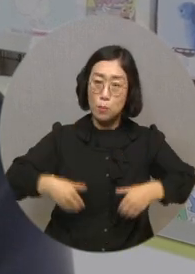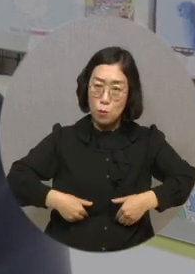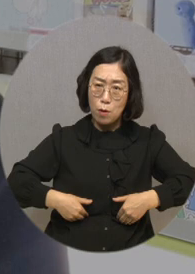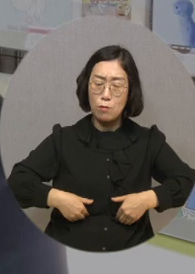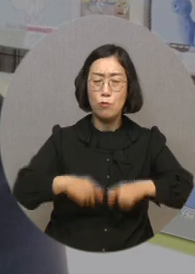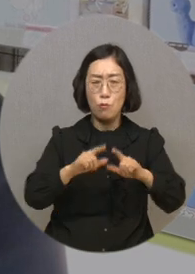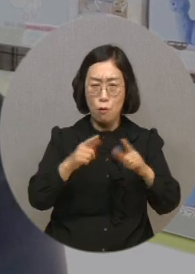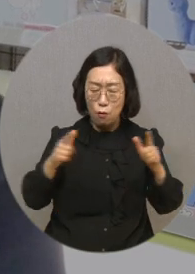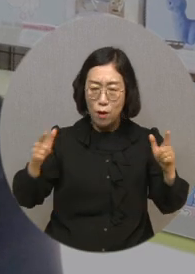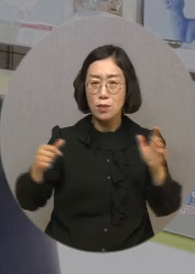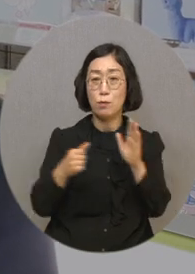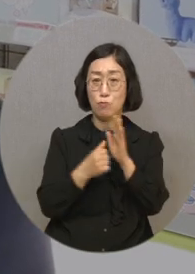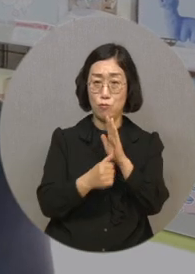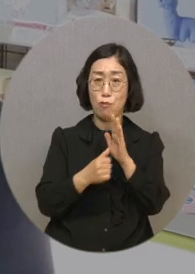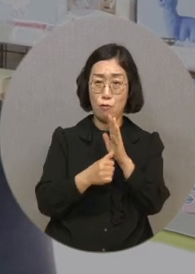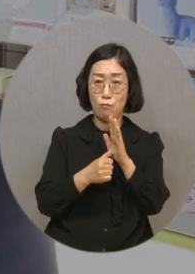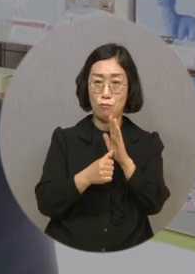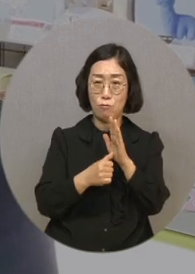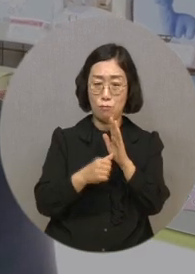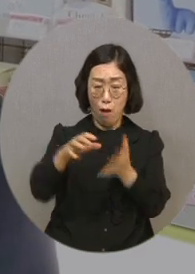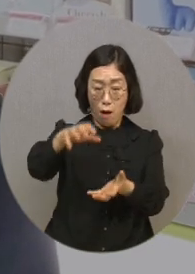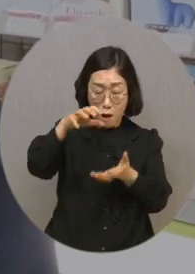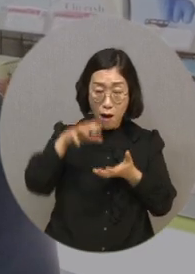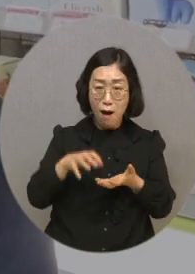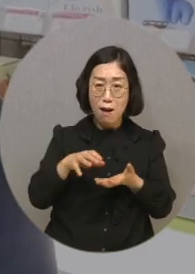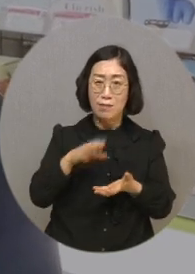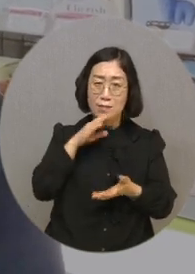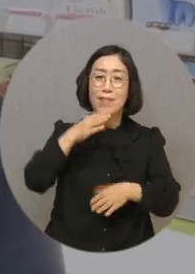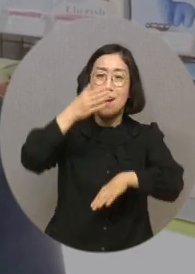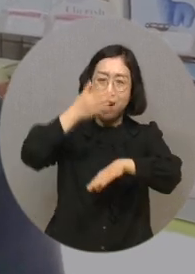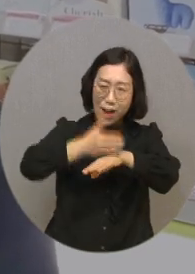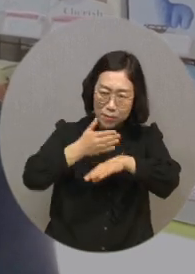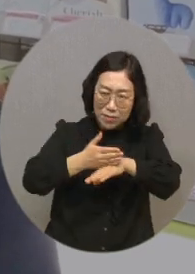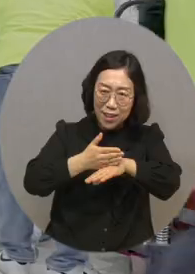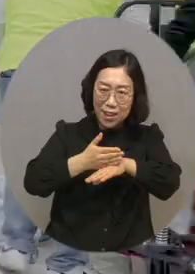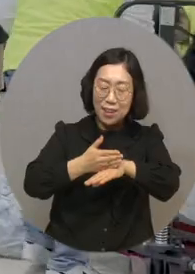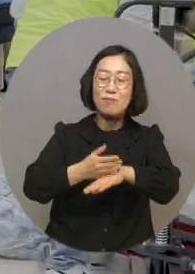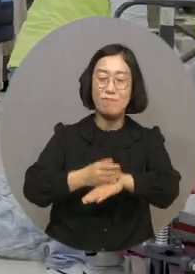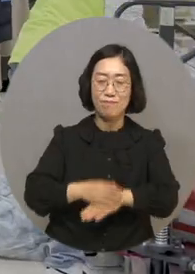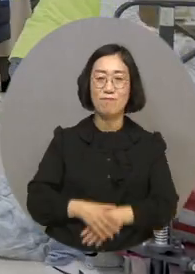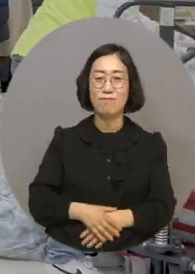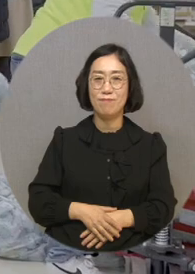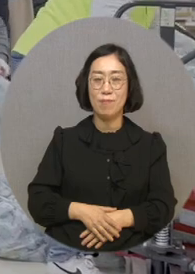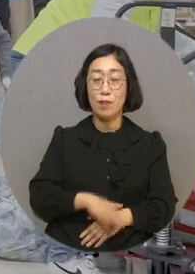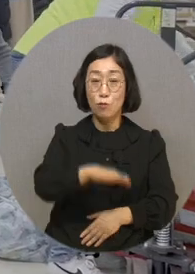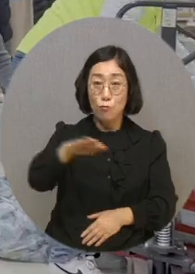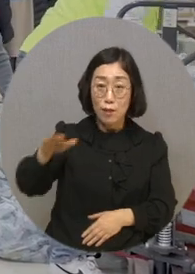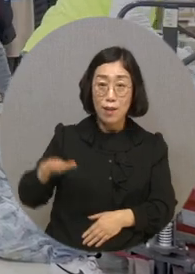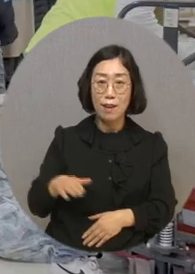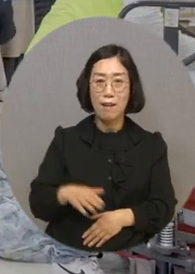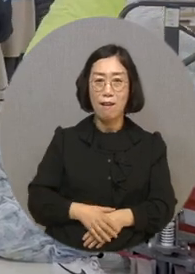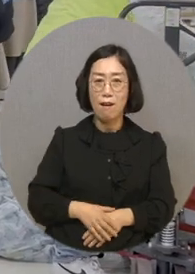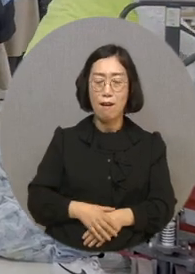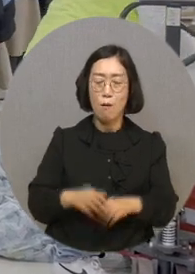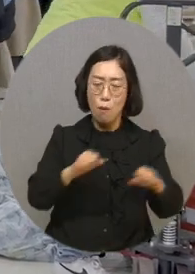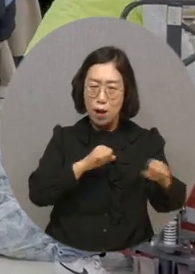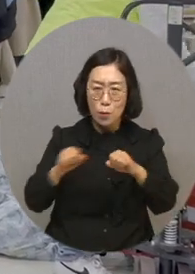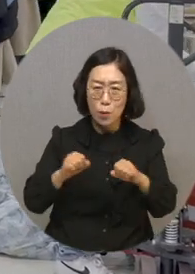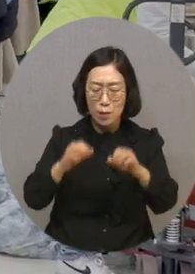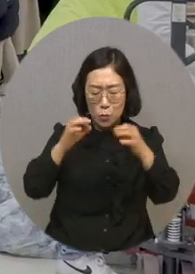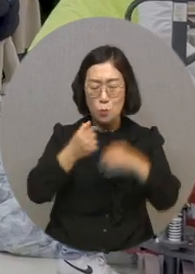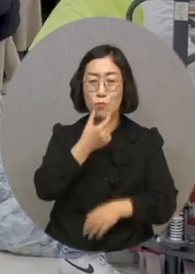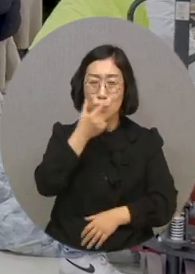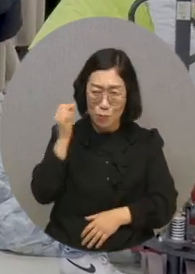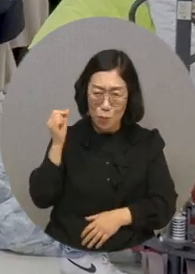내가 필요한 거니까 그렇게 도움을 주는 건 너무 감사하고 고마운 일입니다. 저희가 하다 보면 조금 아쉽고 모자란